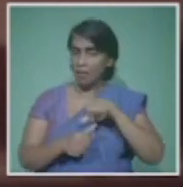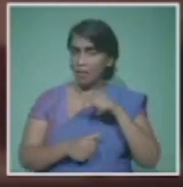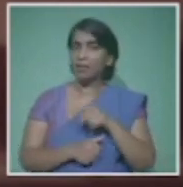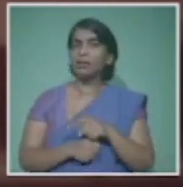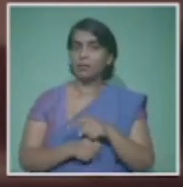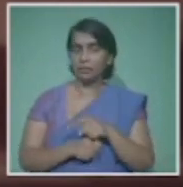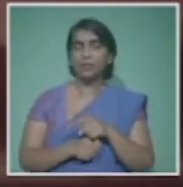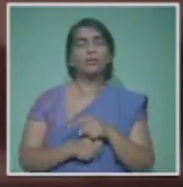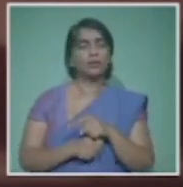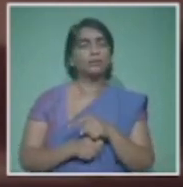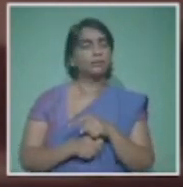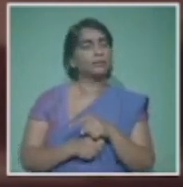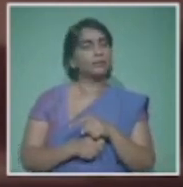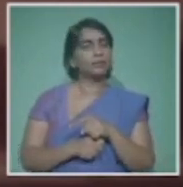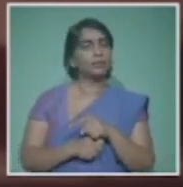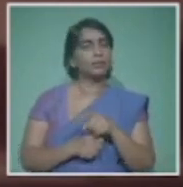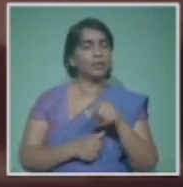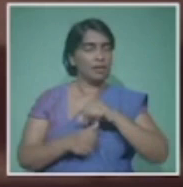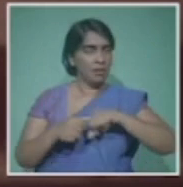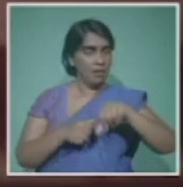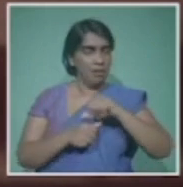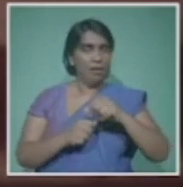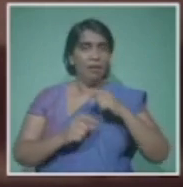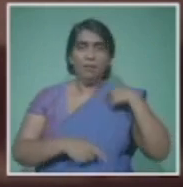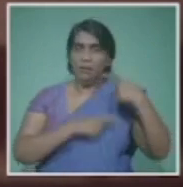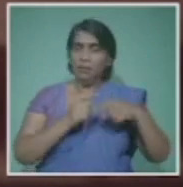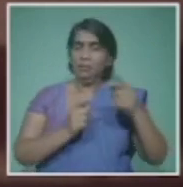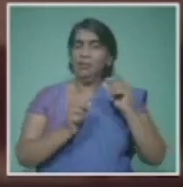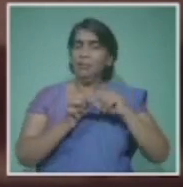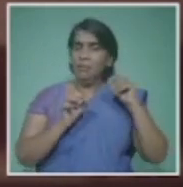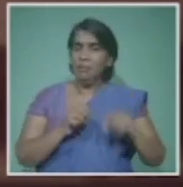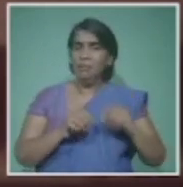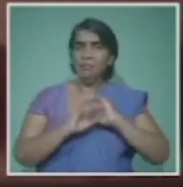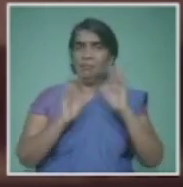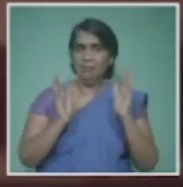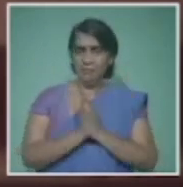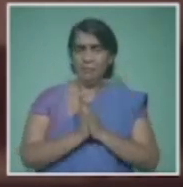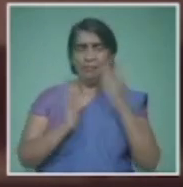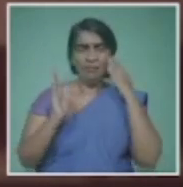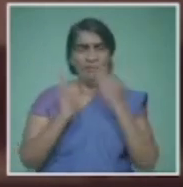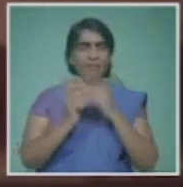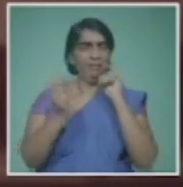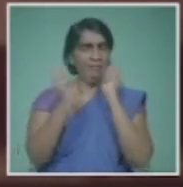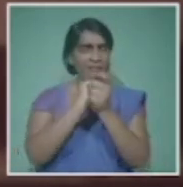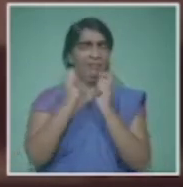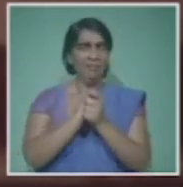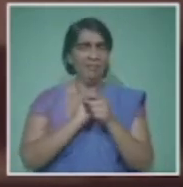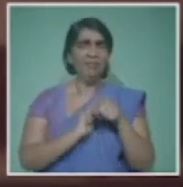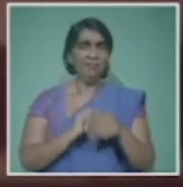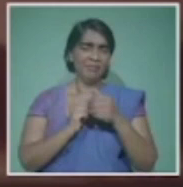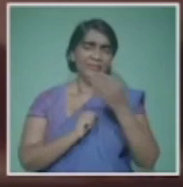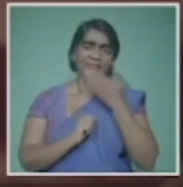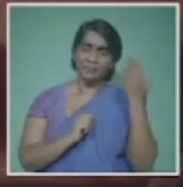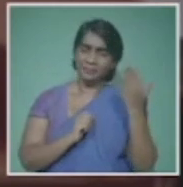prti yuho kata kerana ana ayatane ke antre itu ho sangsta awat ada ala venas kirim kirima vena